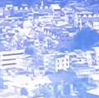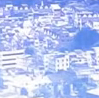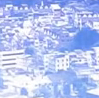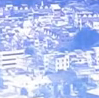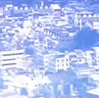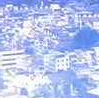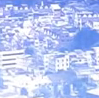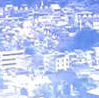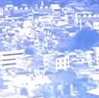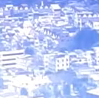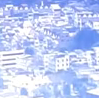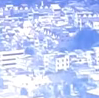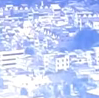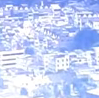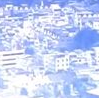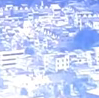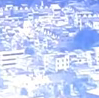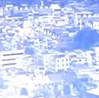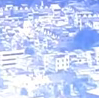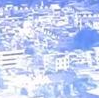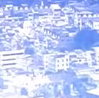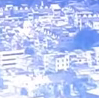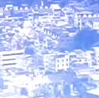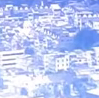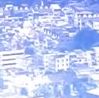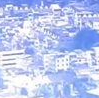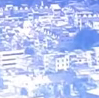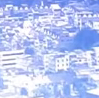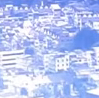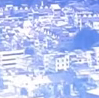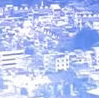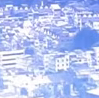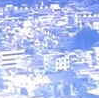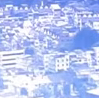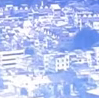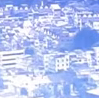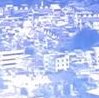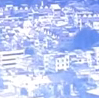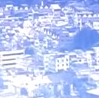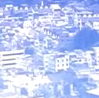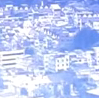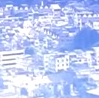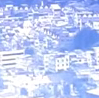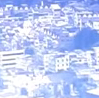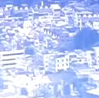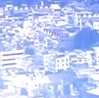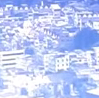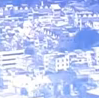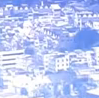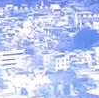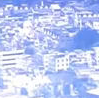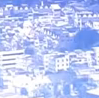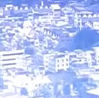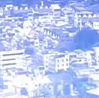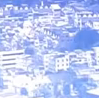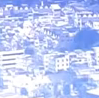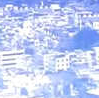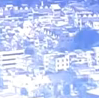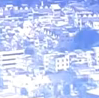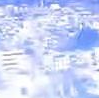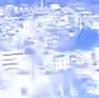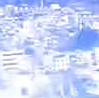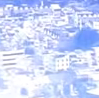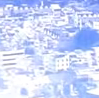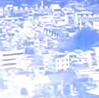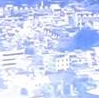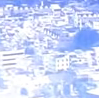ไทยนะครับตอนนี้ก็อย่างที่ท่านโฆษกได้กล่าวแล้วก็มีมากกว่า2ล้านคนทั่วโลกที่ยืนยันคอ